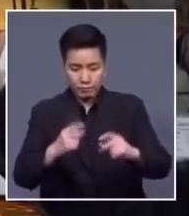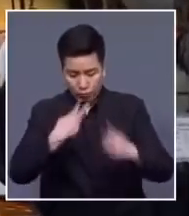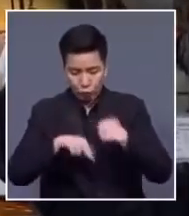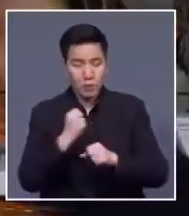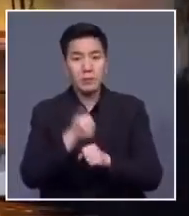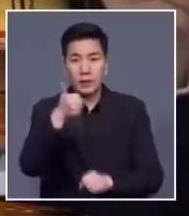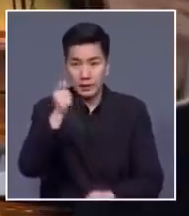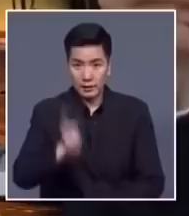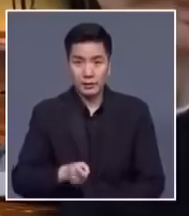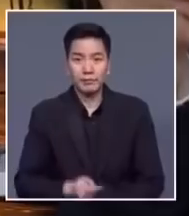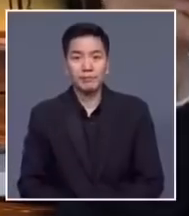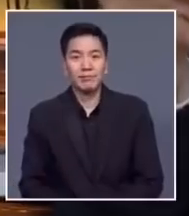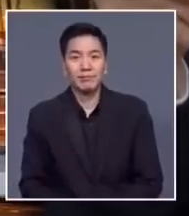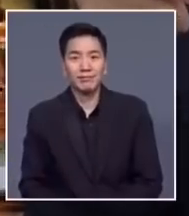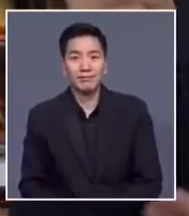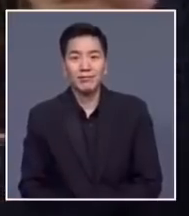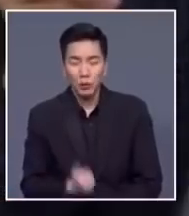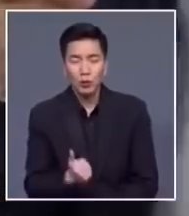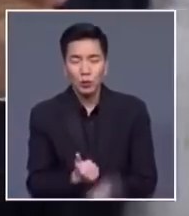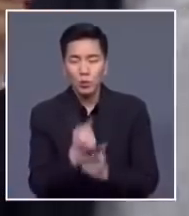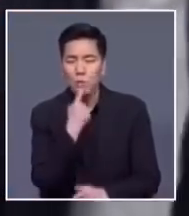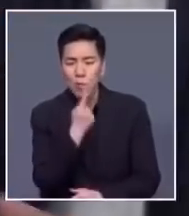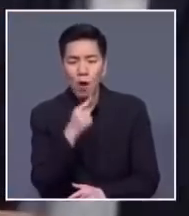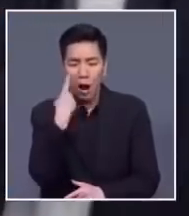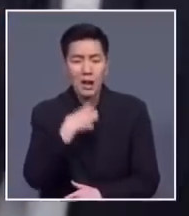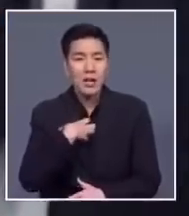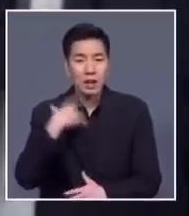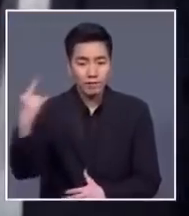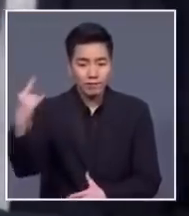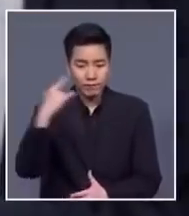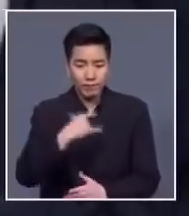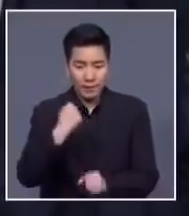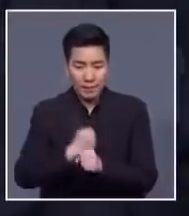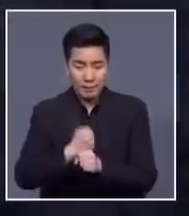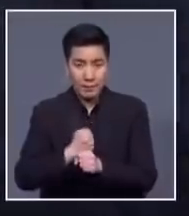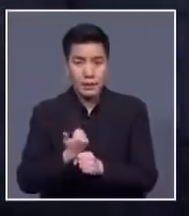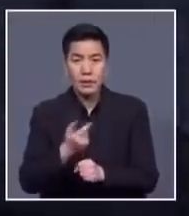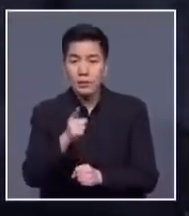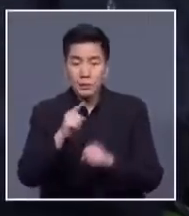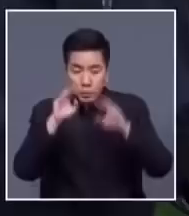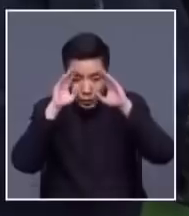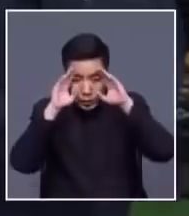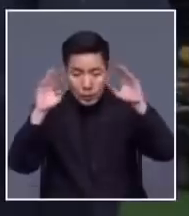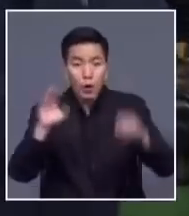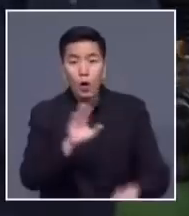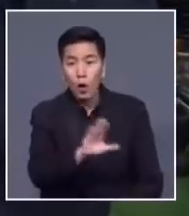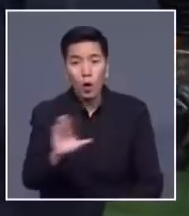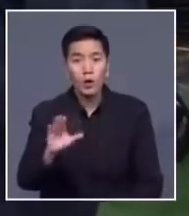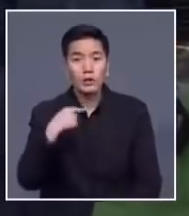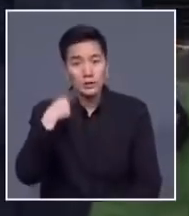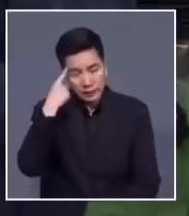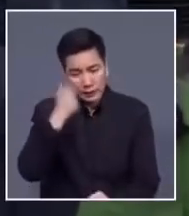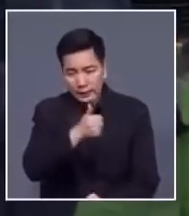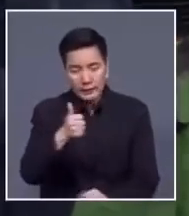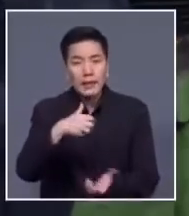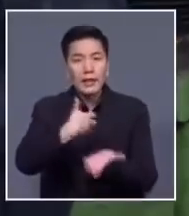ริงทุกอย่าง ครับงั้นเน้นย้ำหน่อยครับสำหรับใครที่อยากจะมีโอกาสเดินทางมาทำงานในต่างประเทศบ้างนะครับพี่เองประสบการณ์ของพี่มันเป็นข้อดียังไงอยากจะบ